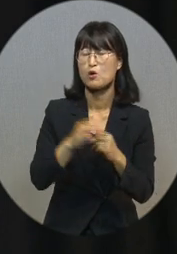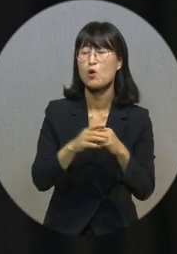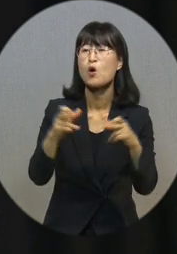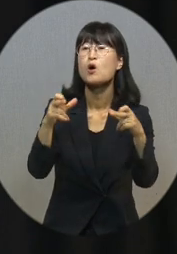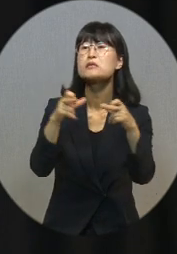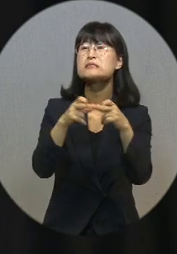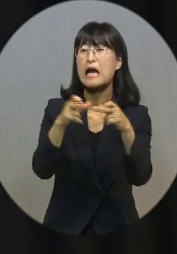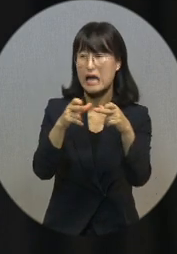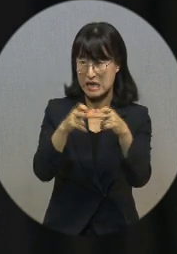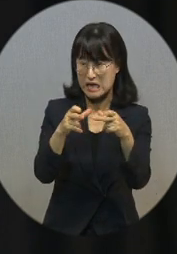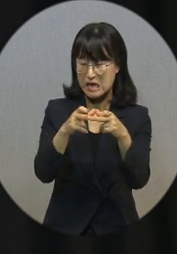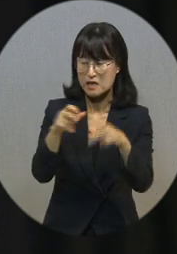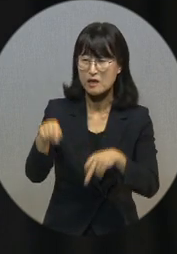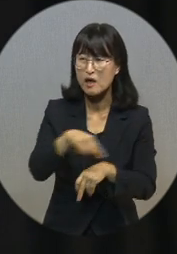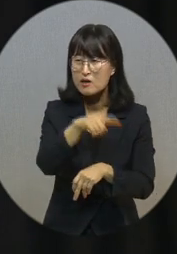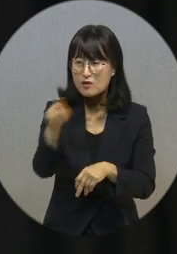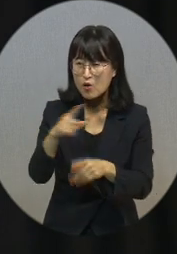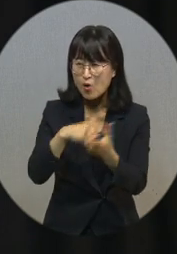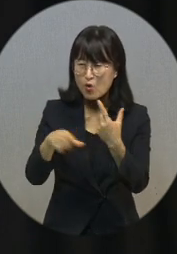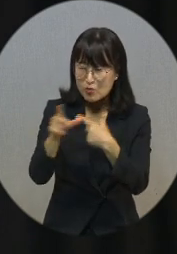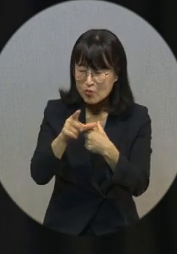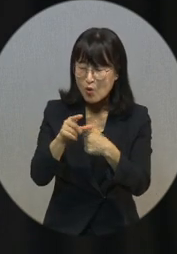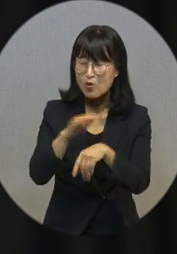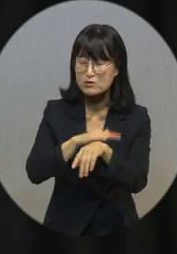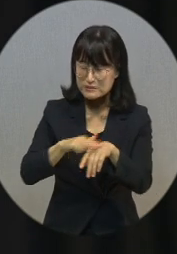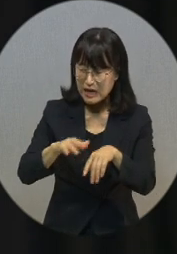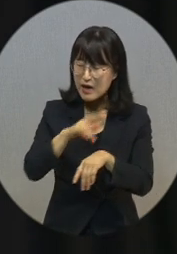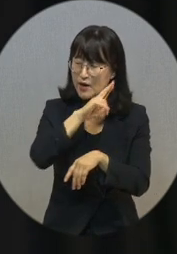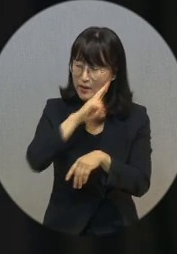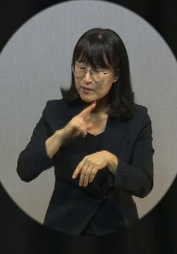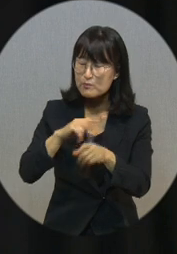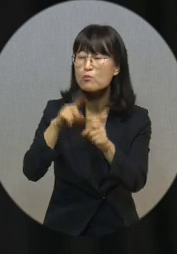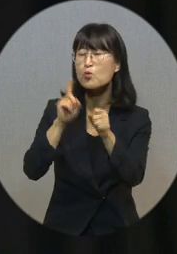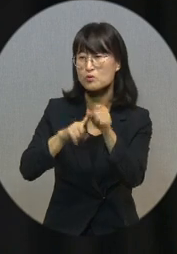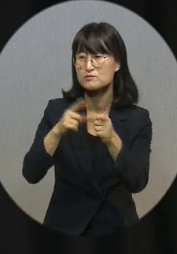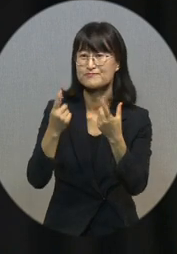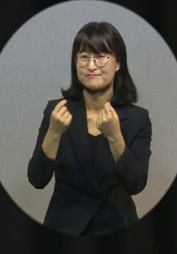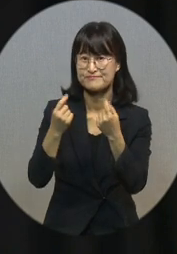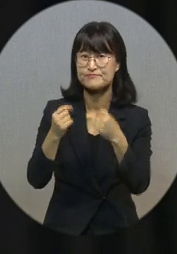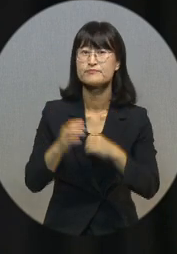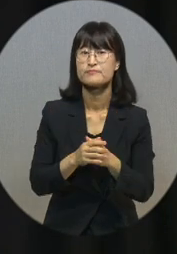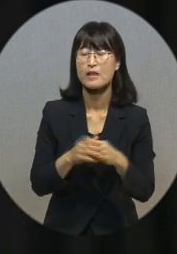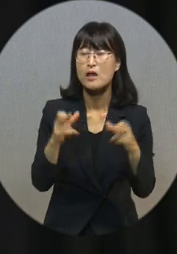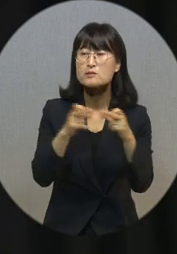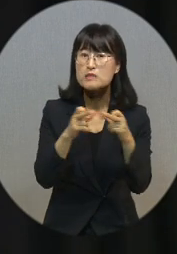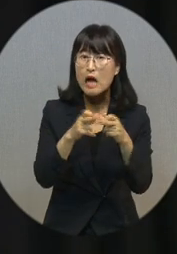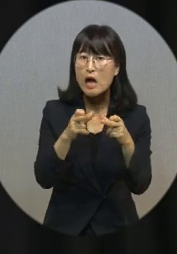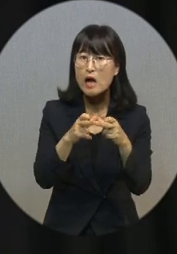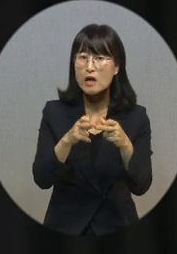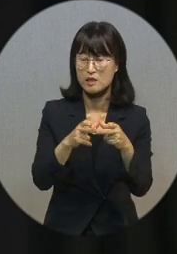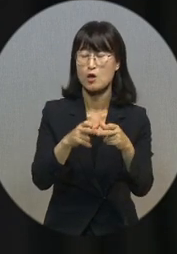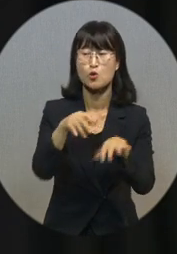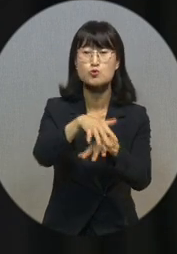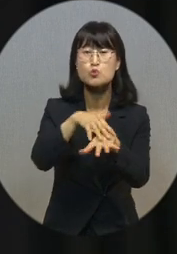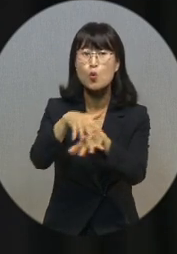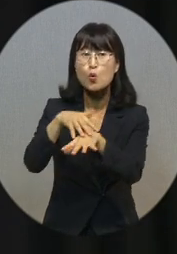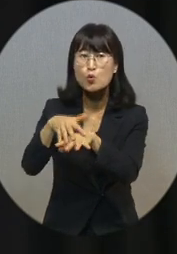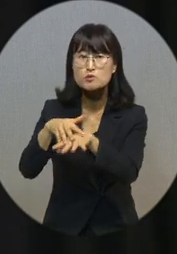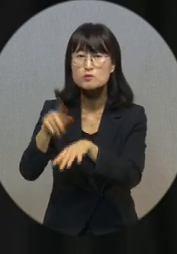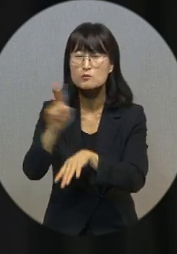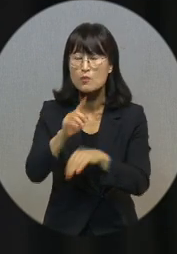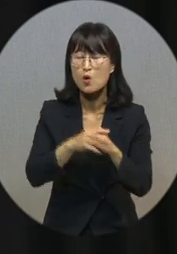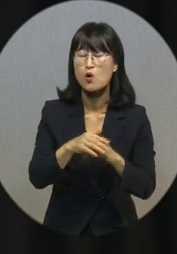이제 법안으로 실현을 하려고 하는 네. 것인데요. 저희가 장애계에서는 어떻게 보면 장애 주류한